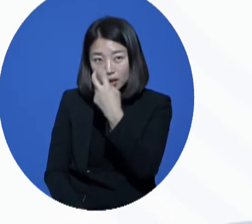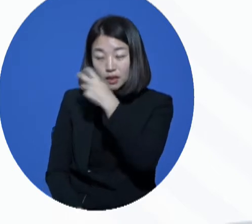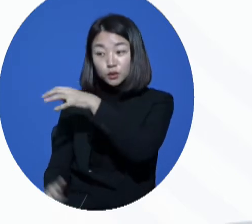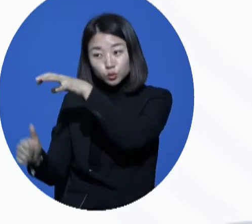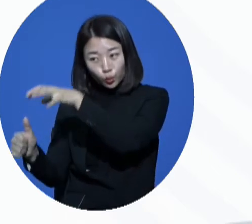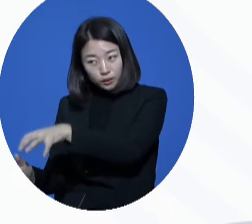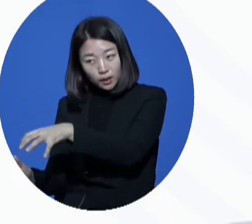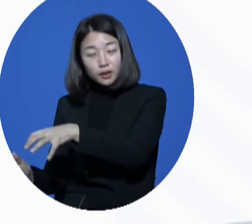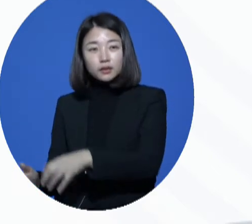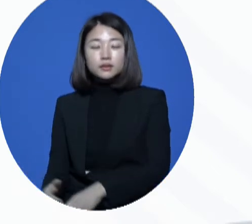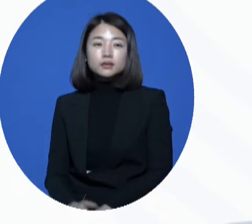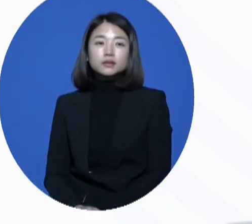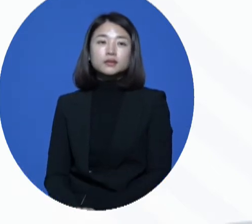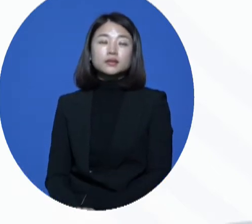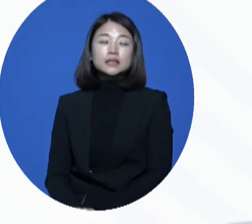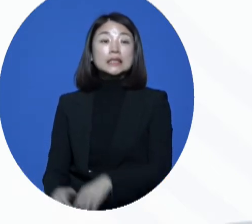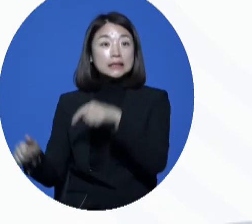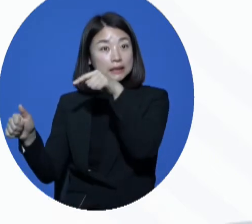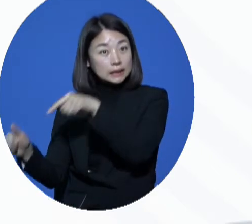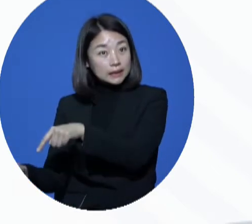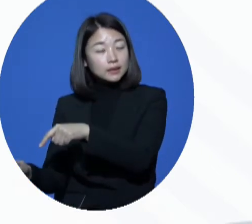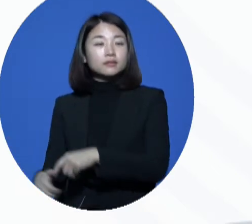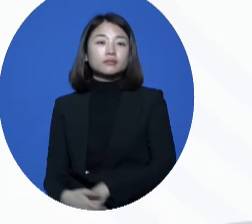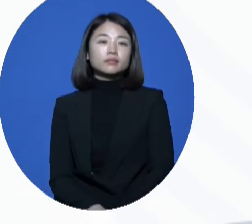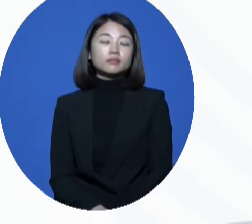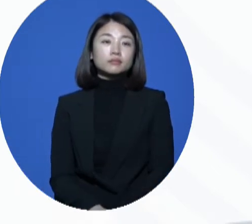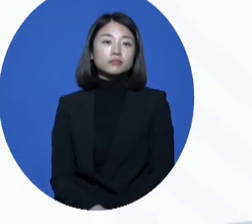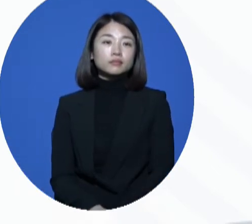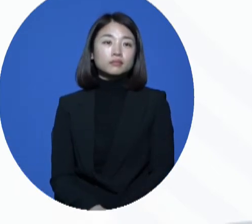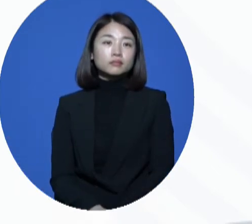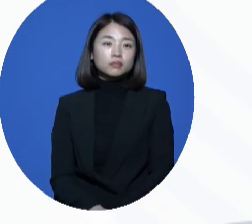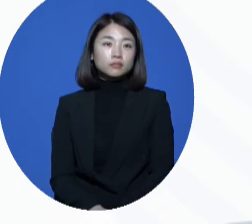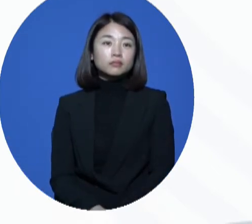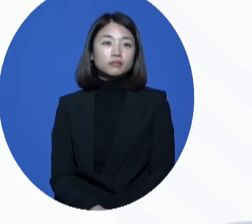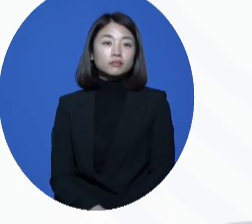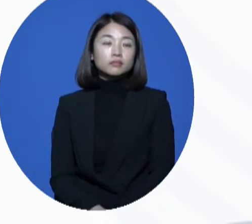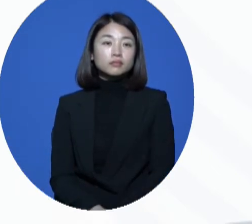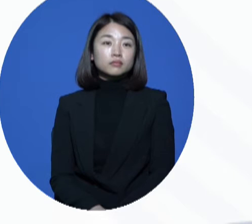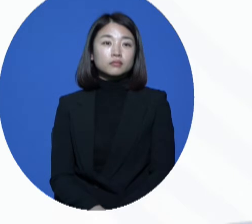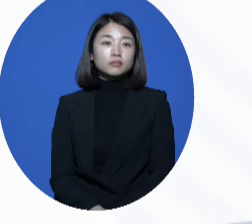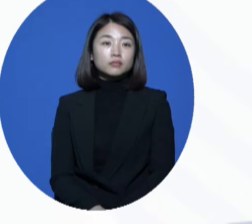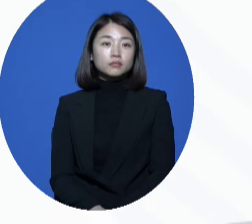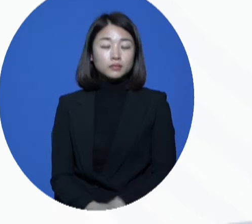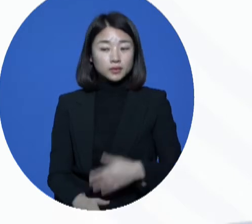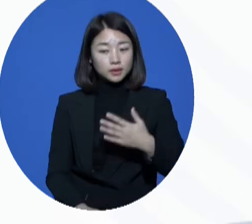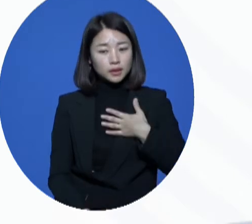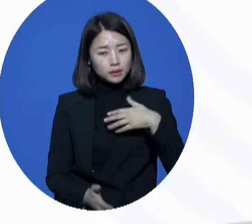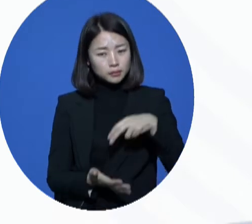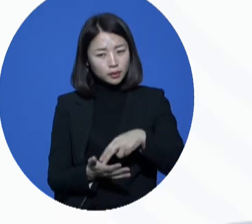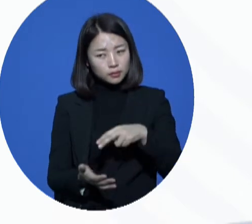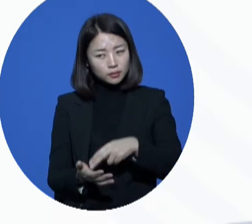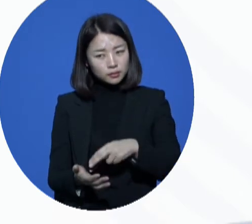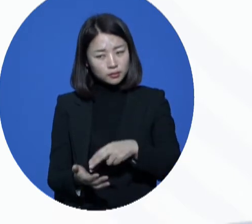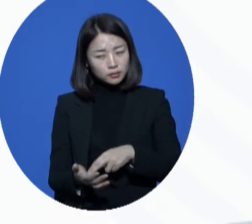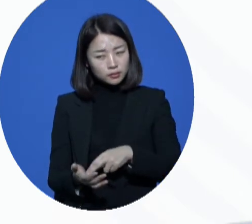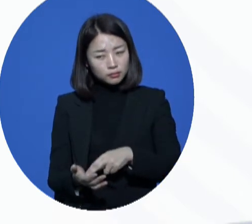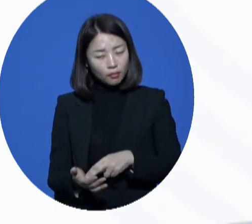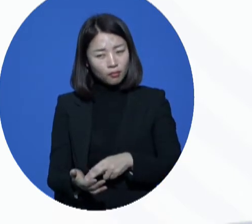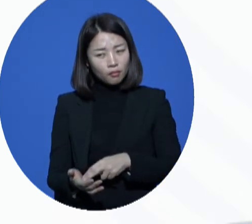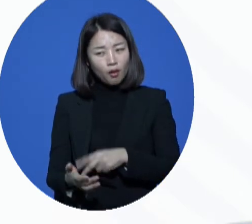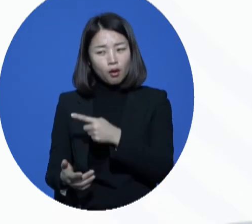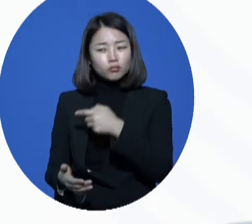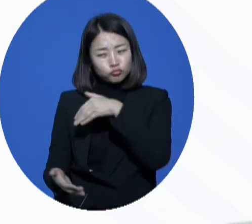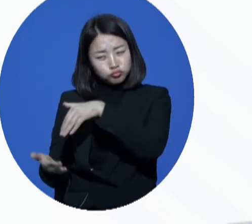개입, 지시 그리고 일상적으로 저는 가볍다고 생각하지 않습니다만 이들이 가볍다고